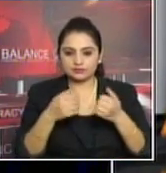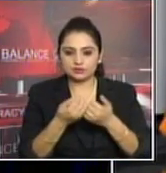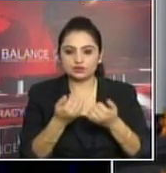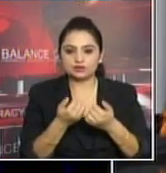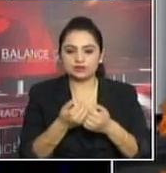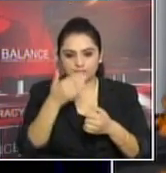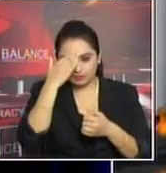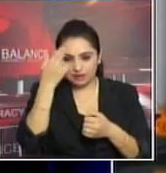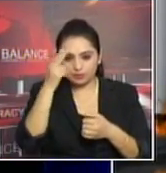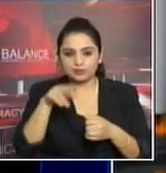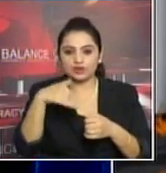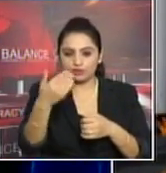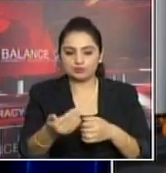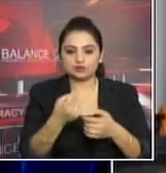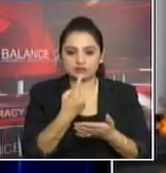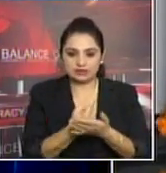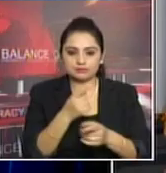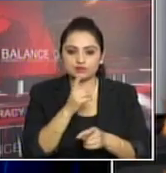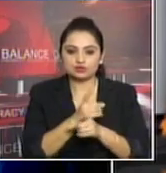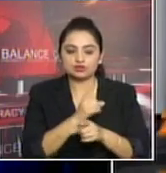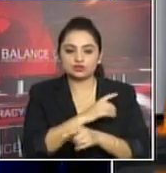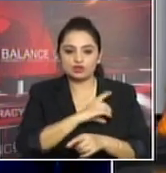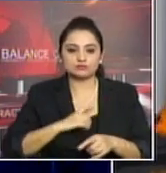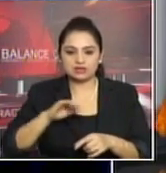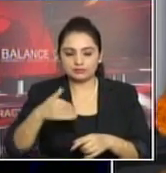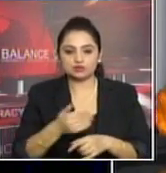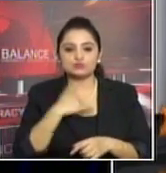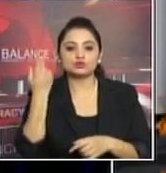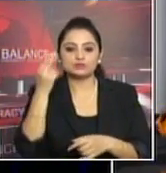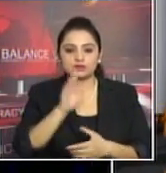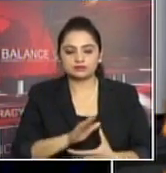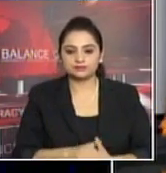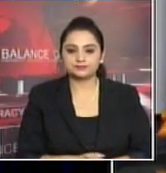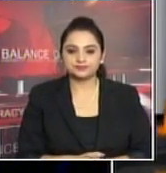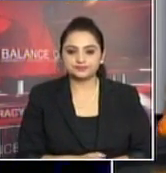अवस्थामा बिरामी भएपछि काठमाडौँको शिक्षण अस्पताल ल्याउँदा ल्याउँदै मृत्यु भएको थियो।